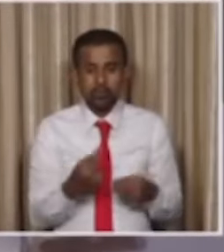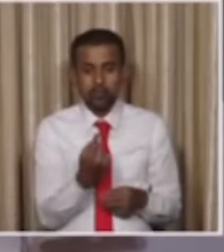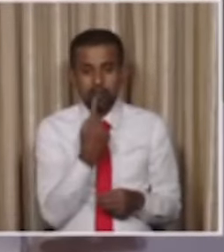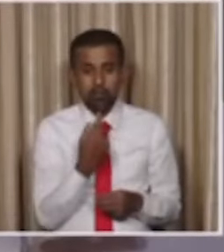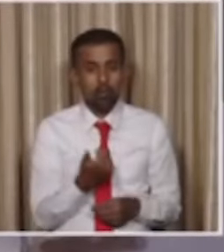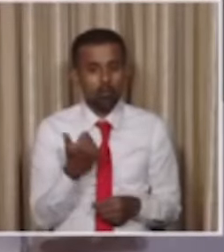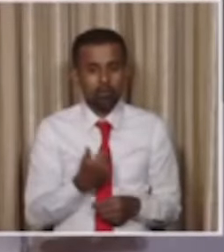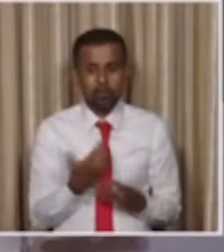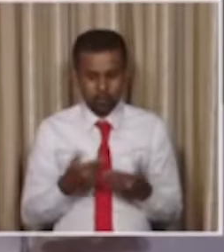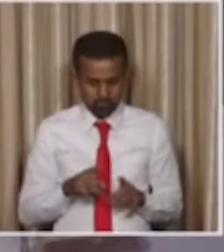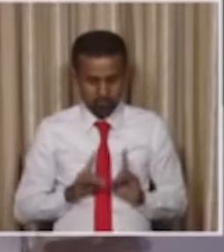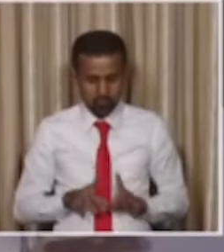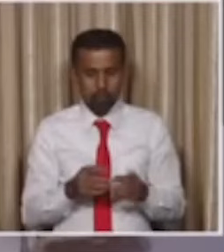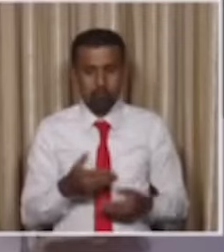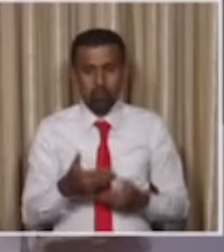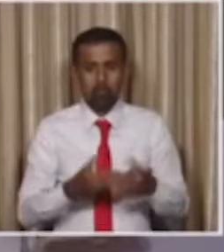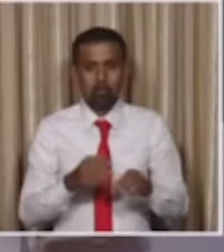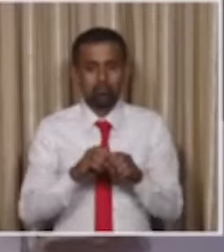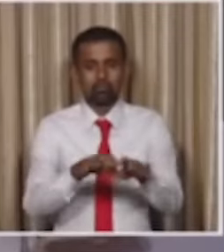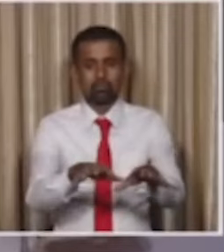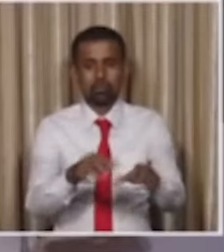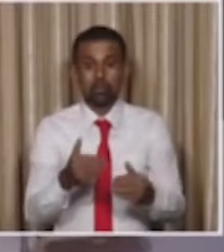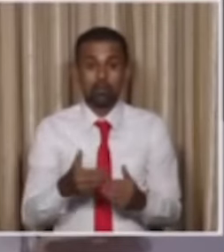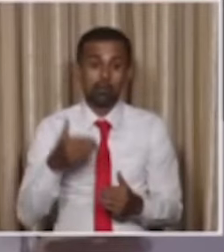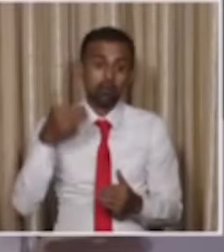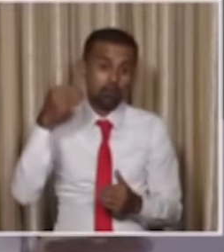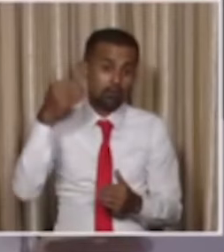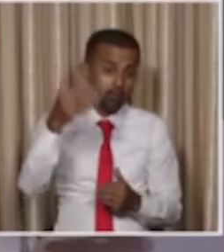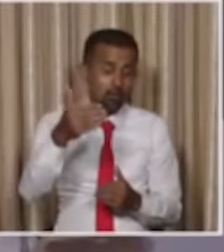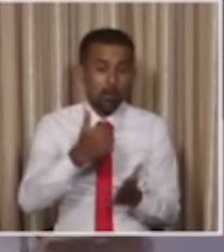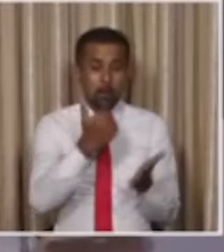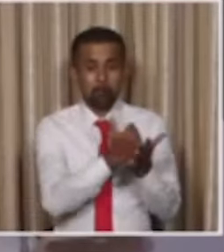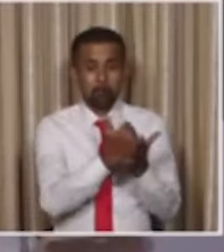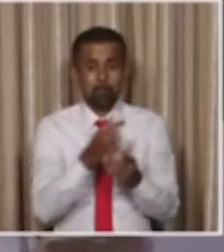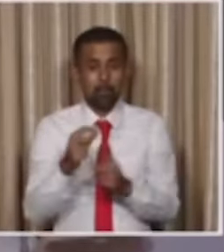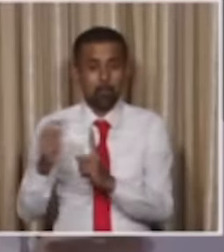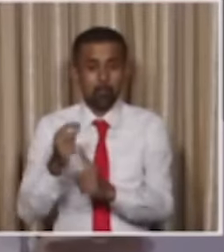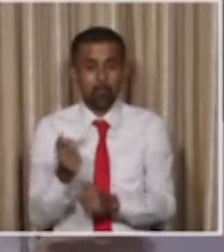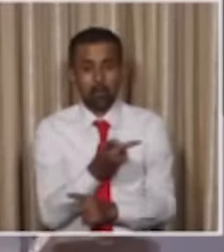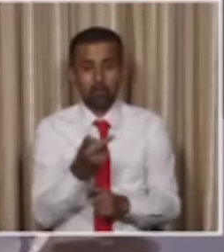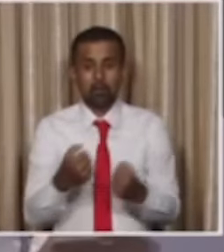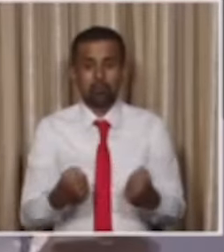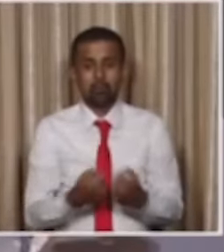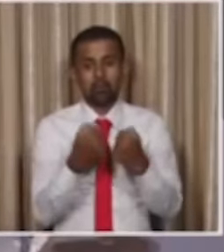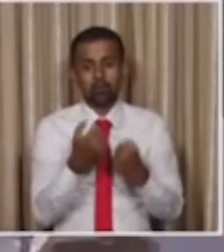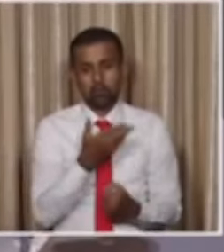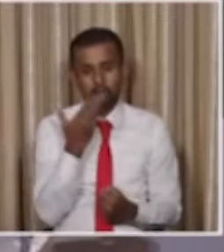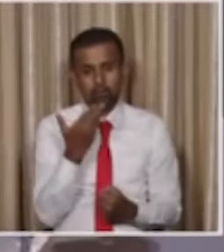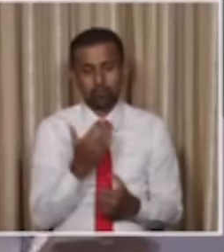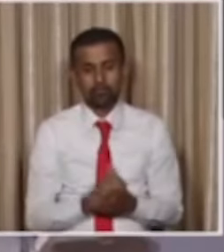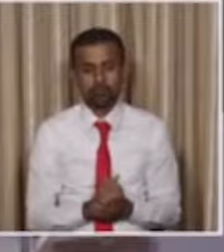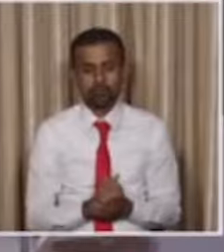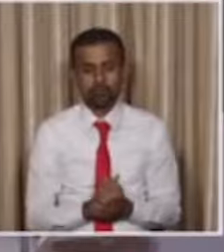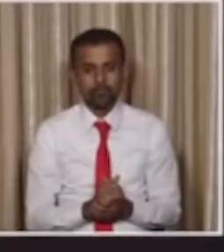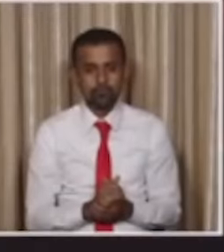නිවැරදි. එහෙම නැතුව මේක මේ විදිහට ගමන් කිරීම ඇතුලේ අනාගතයේ පාර්ලිමේන්තුව මහ බැංකුව එක කරන ගණදෙනු වලට ප්‍රශ්නයක් ඇති වෙන්න පුළුවන් කියලා මම විශ්වාස කරනවා.